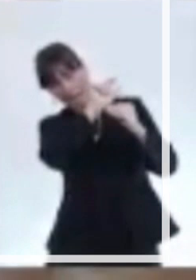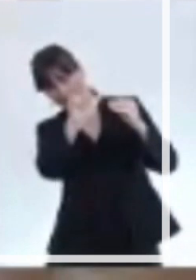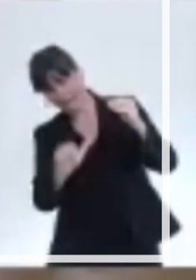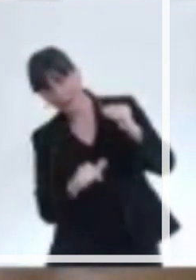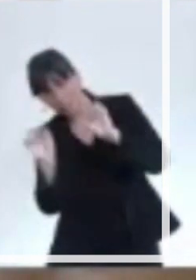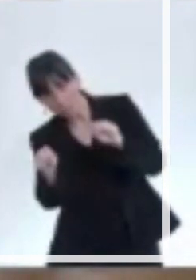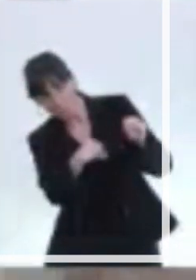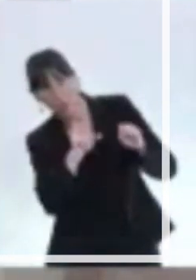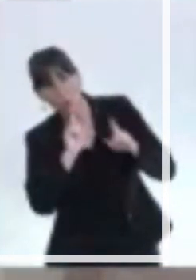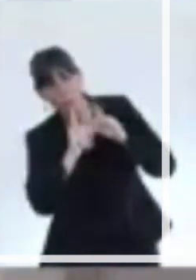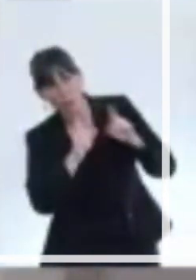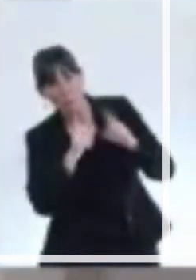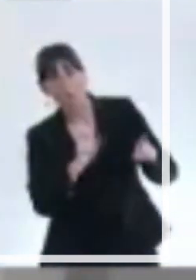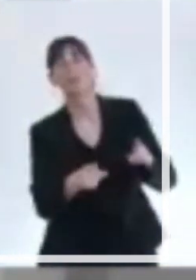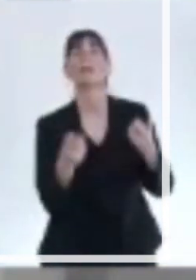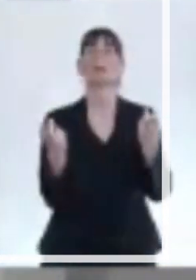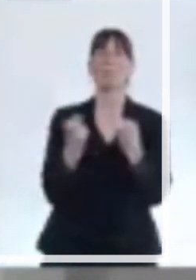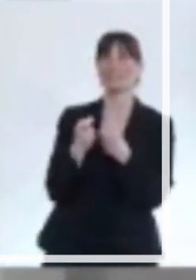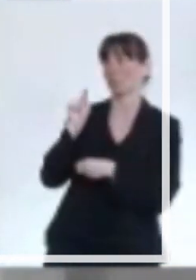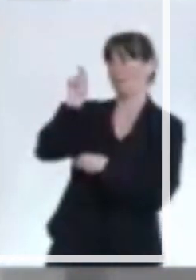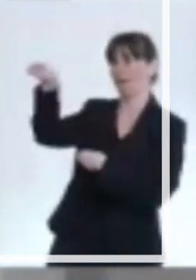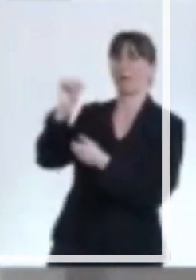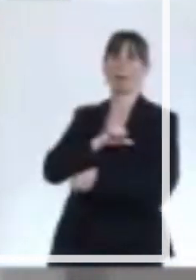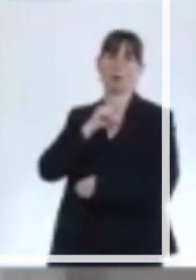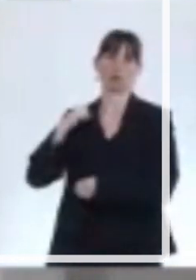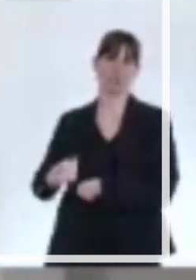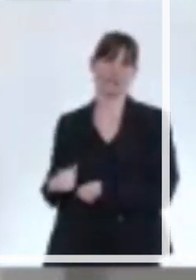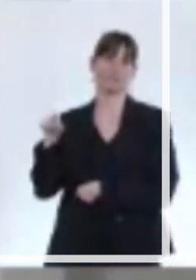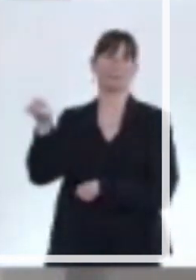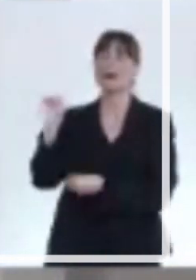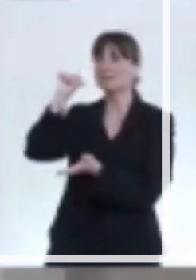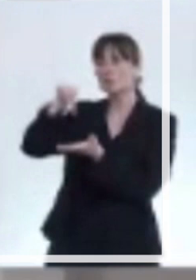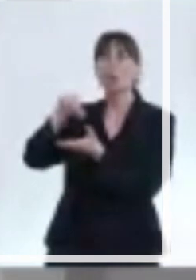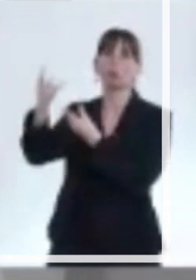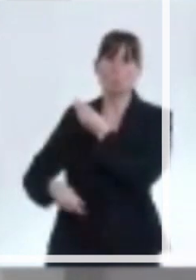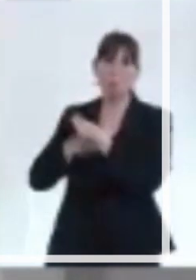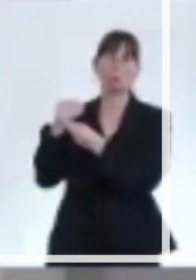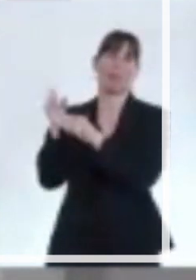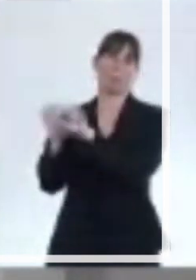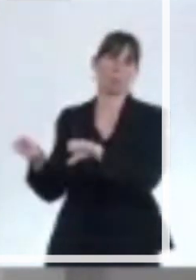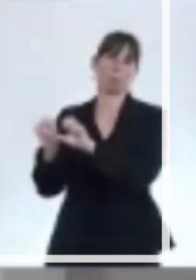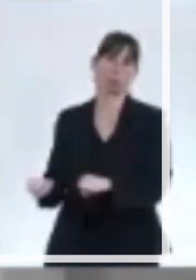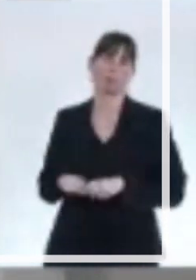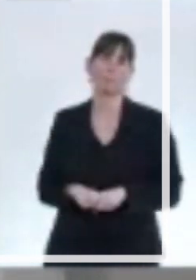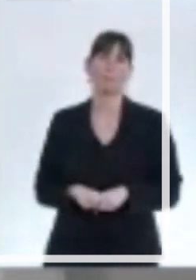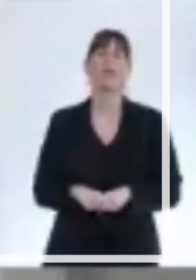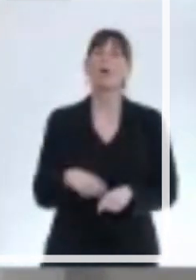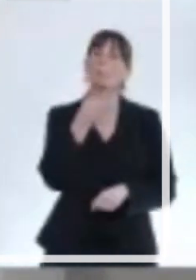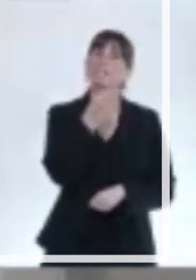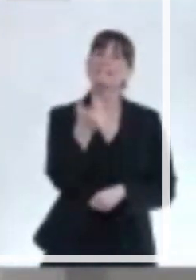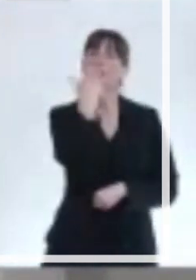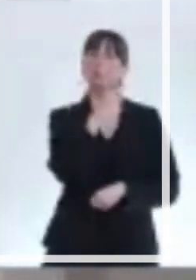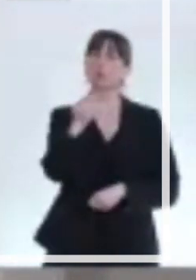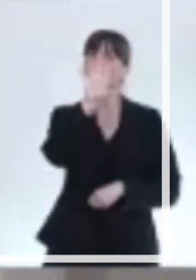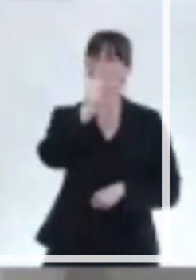doutez en chine qui est le centre mondial de fabrication de ces masques et j'ai déjà évoqué le nombre de 250 millions de masques